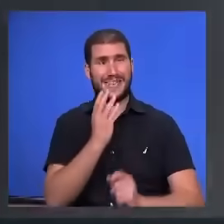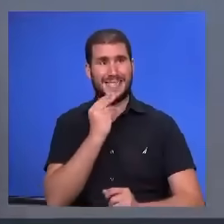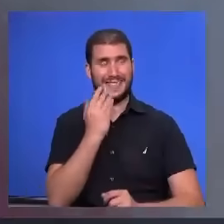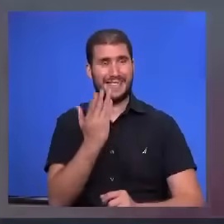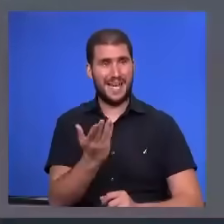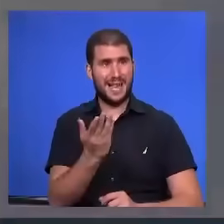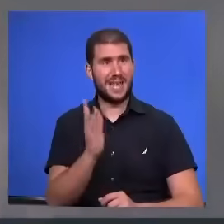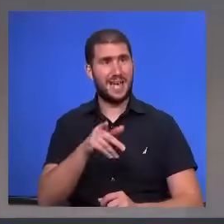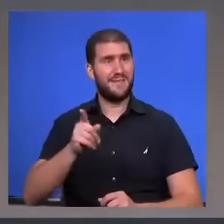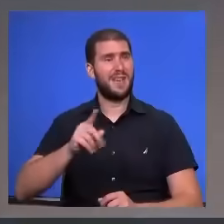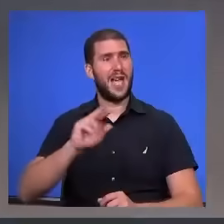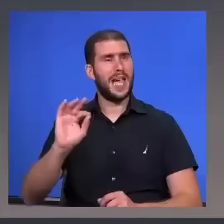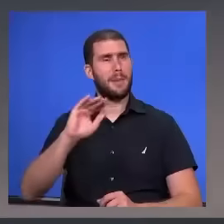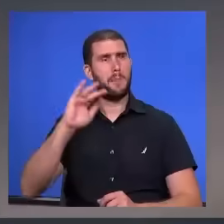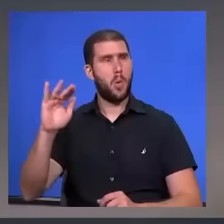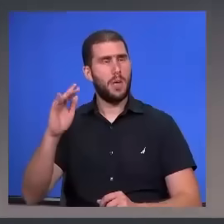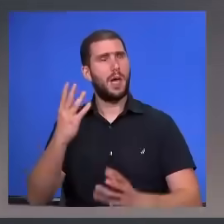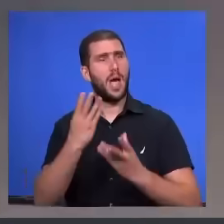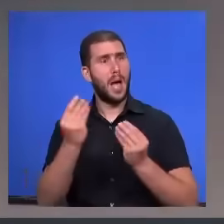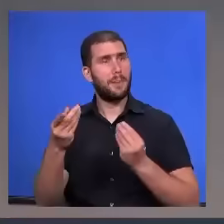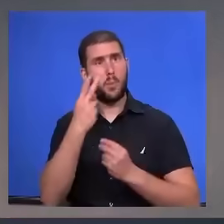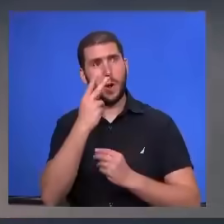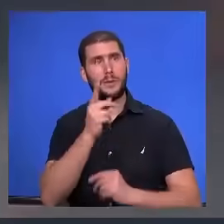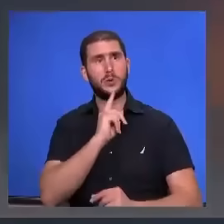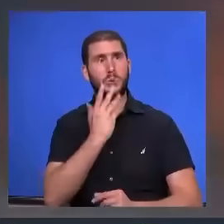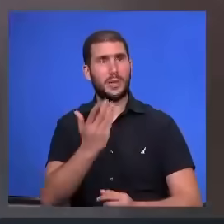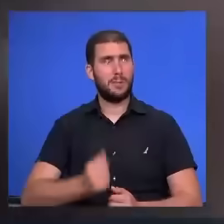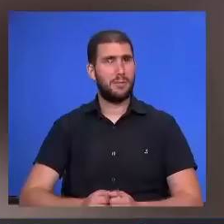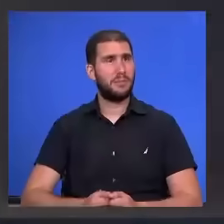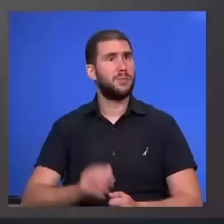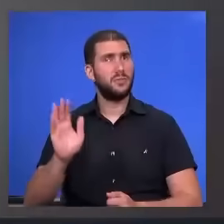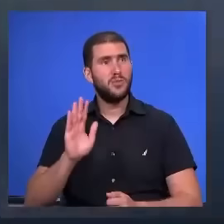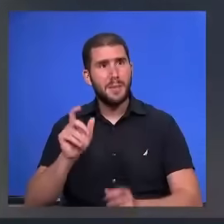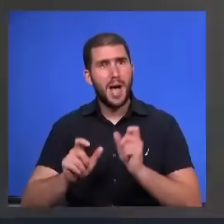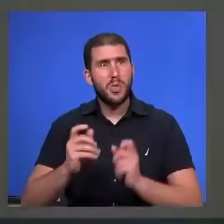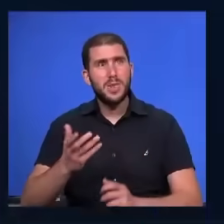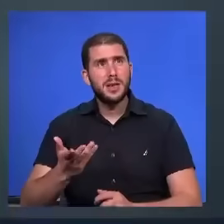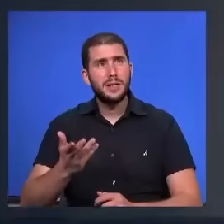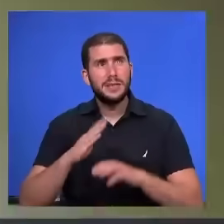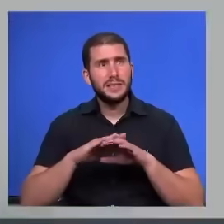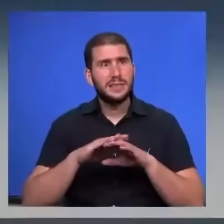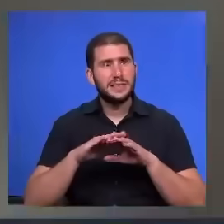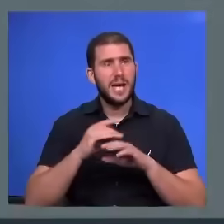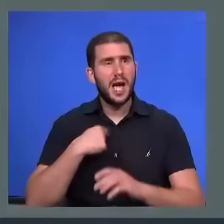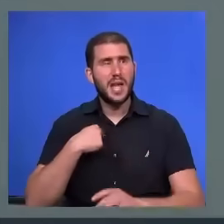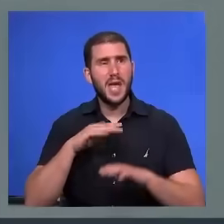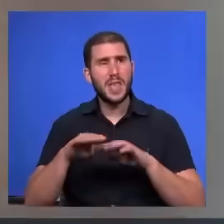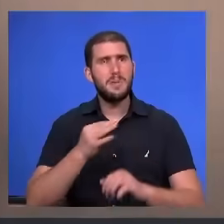ישראל ואחיהם בגולן, שרבים מהם רואים עצמם סורים. היי, היי, היי, אני הולך לאדמה